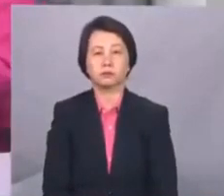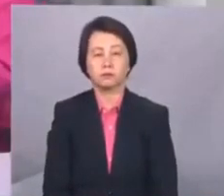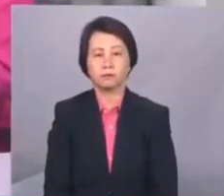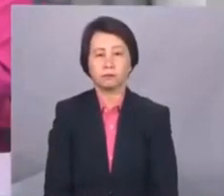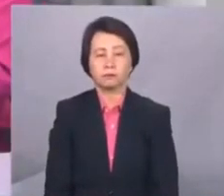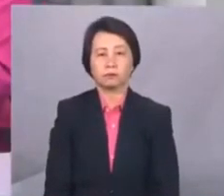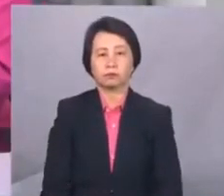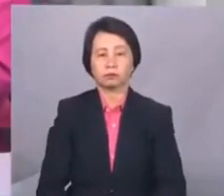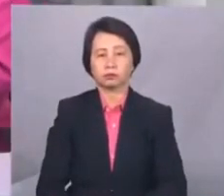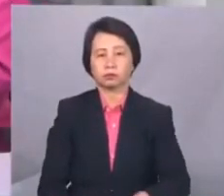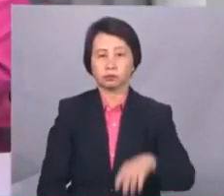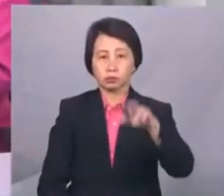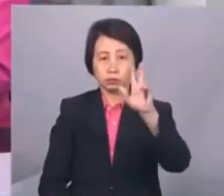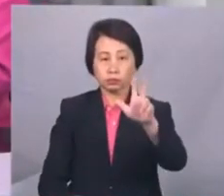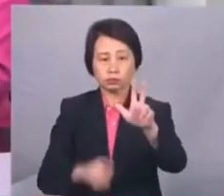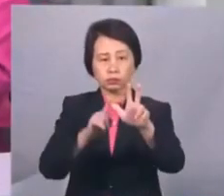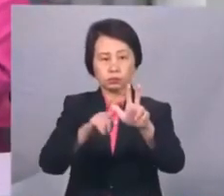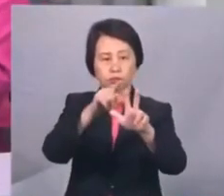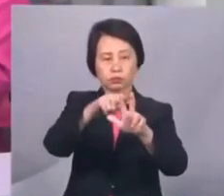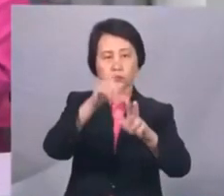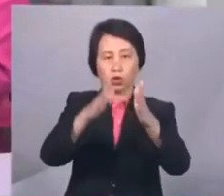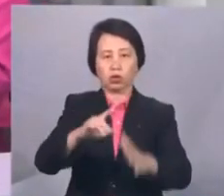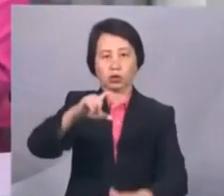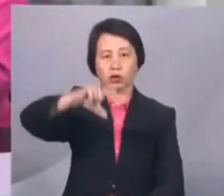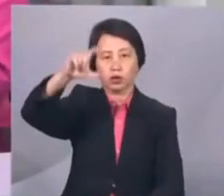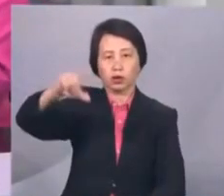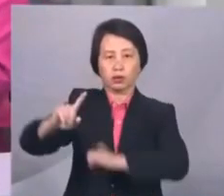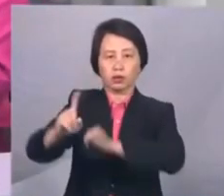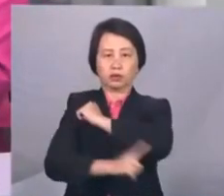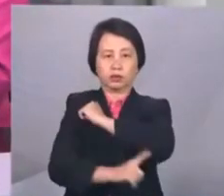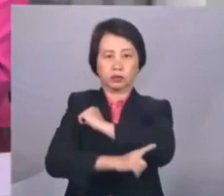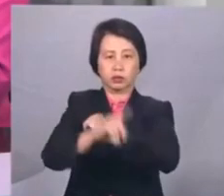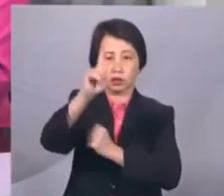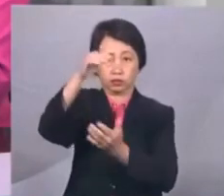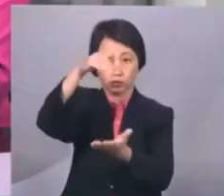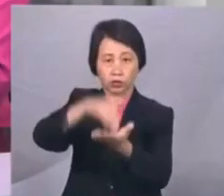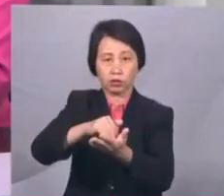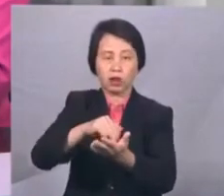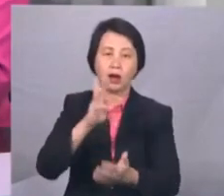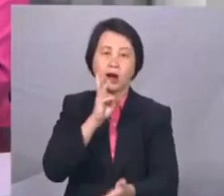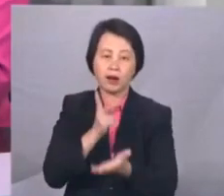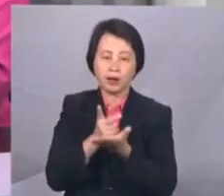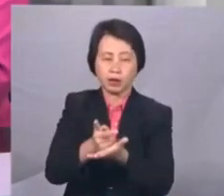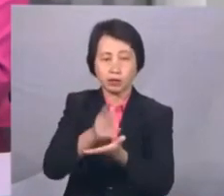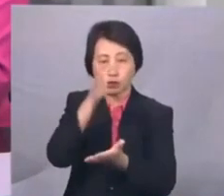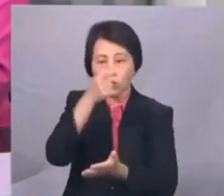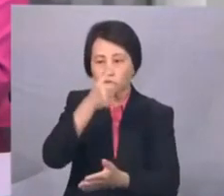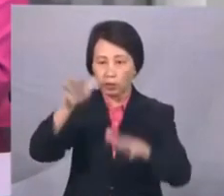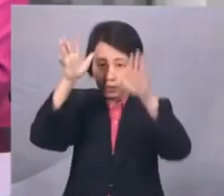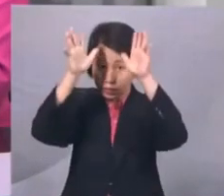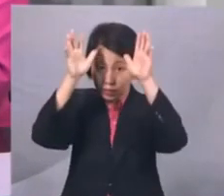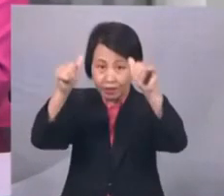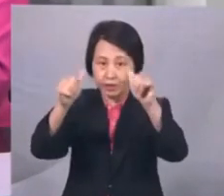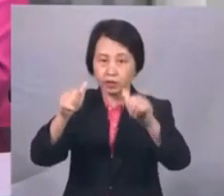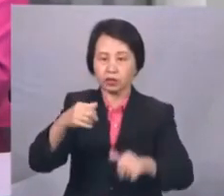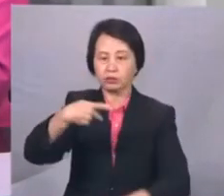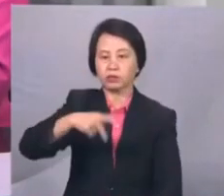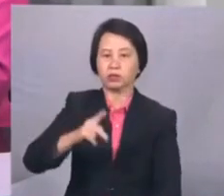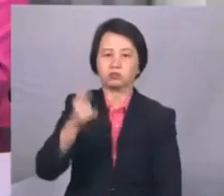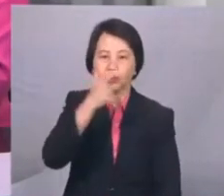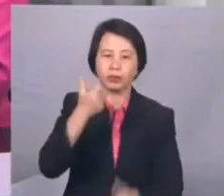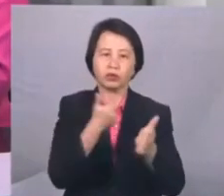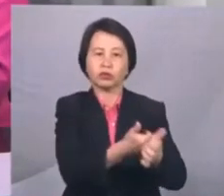di dalam perkembangan sama tiga warga Nepal didenda 1000 Ringgit oleh Mahkamah majistret air keruh karena mengingkari perintah kawanan